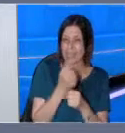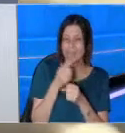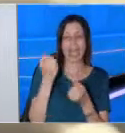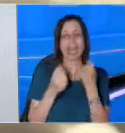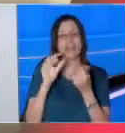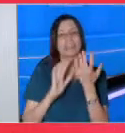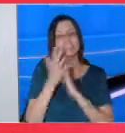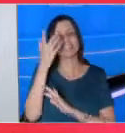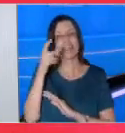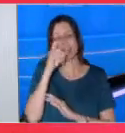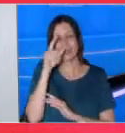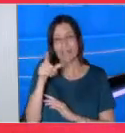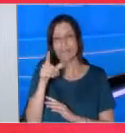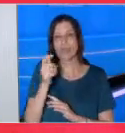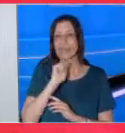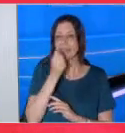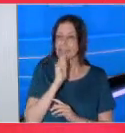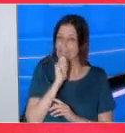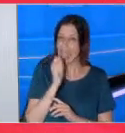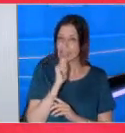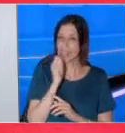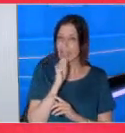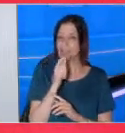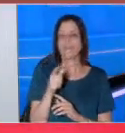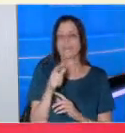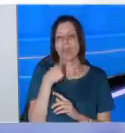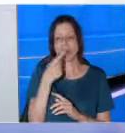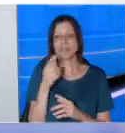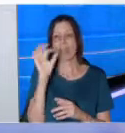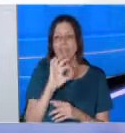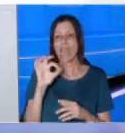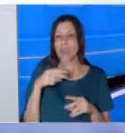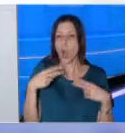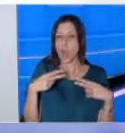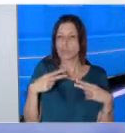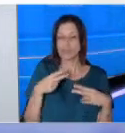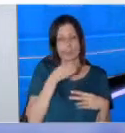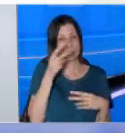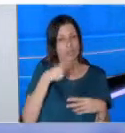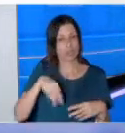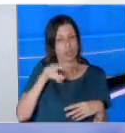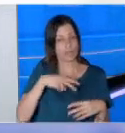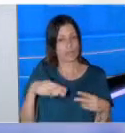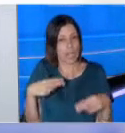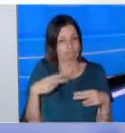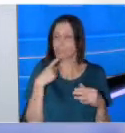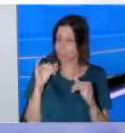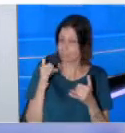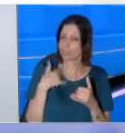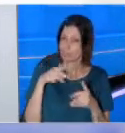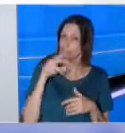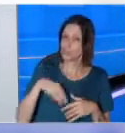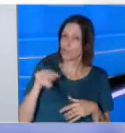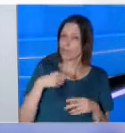היא התראיינה היום באולפן וויינט והודתה שהיא עדיין חוששת. הנה. איפה את מסתובבת בחשש? לא, כן, אני עדיין מסתובבת בחשש, אני אומרת